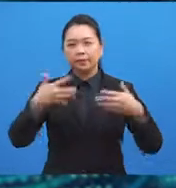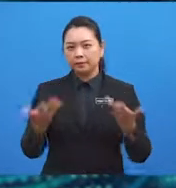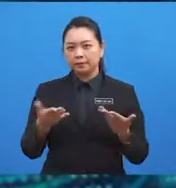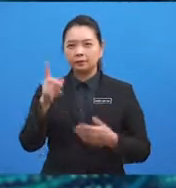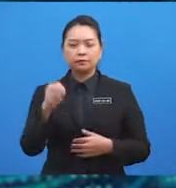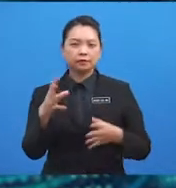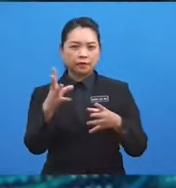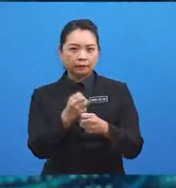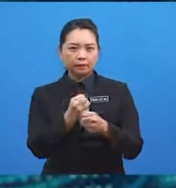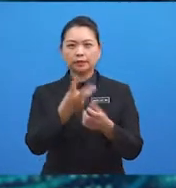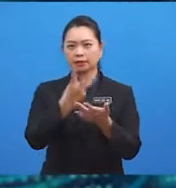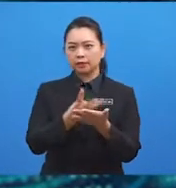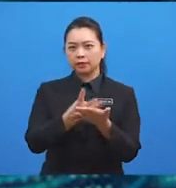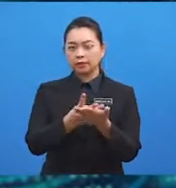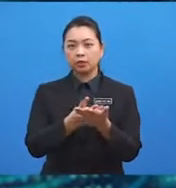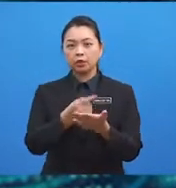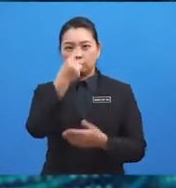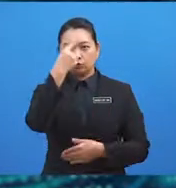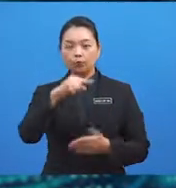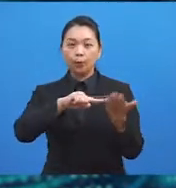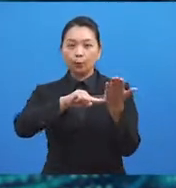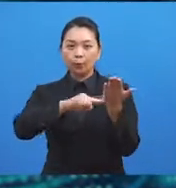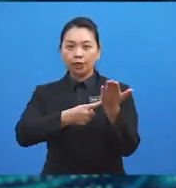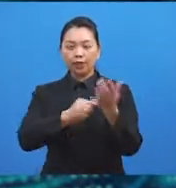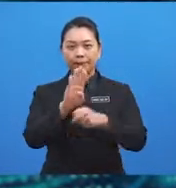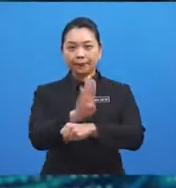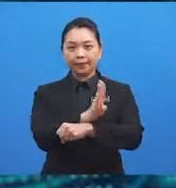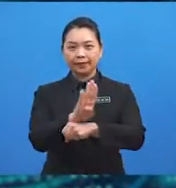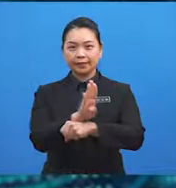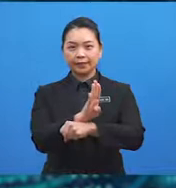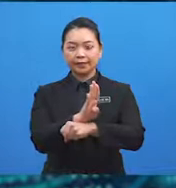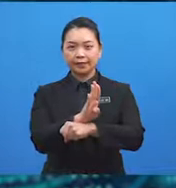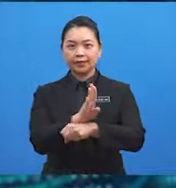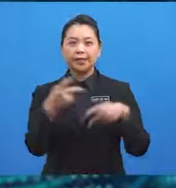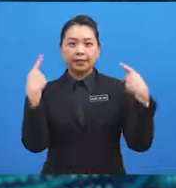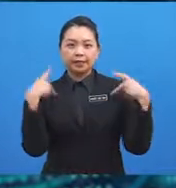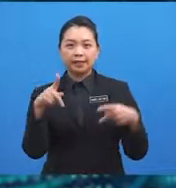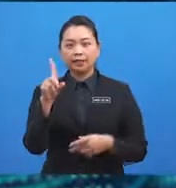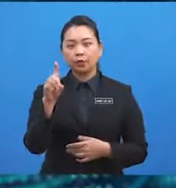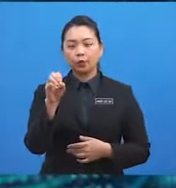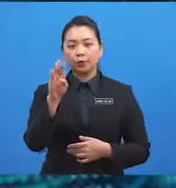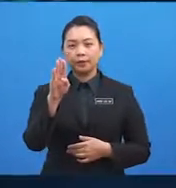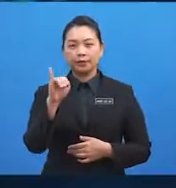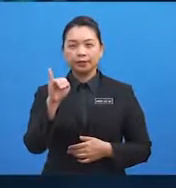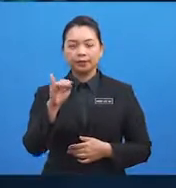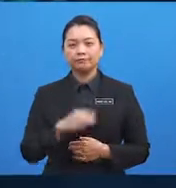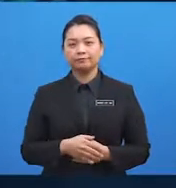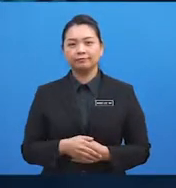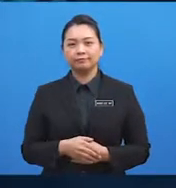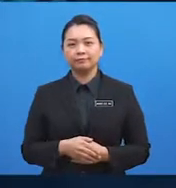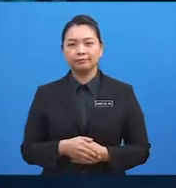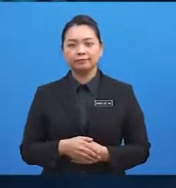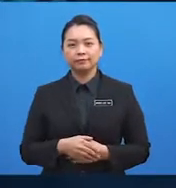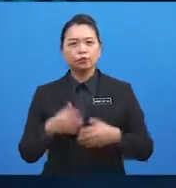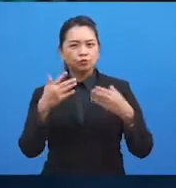hendak mendapatkan modal untuk memulakan perniagaan kedai Dobi layan diri.